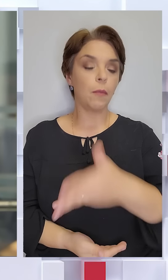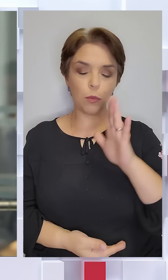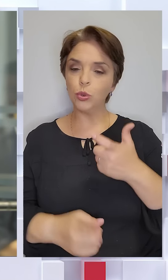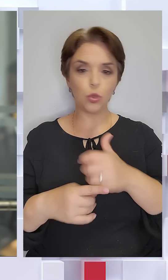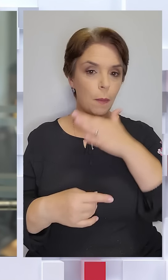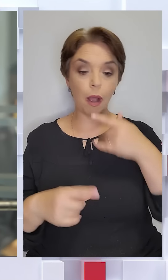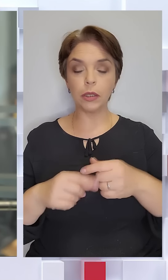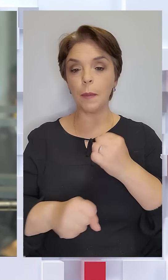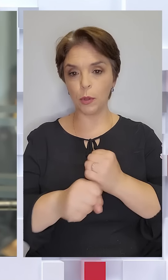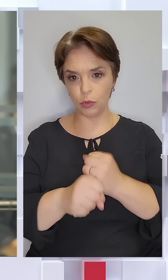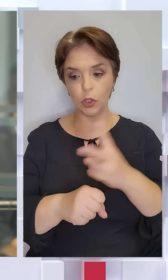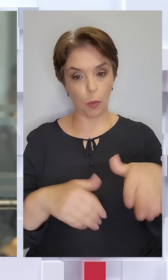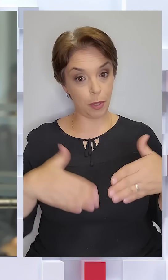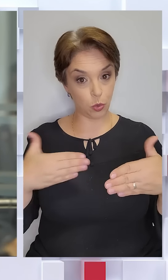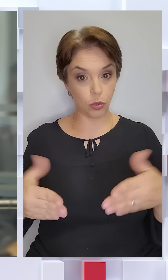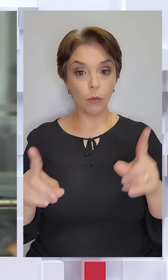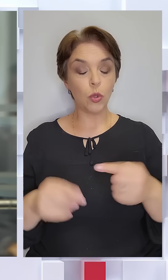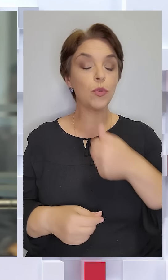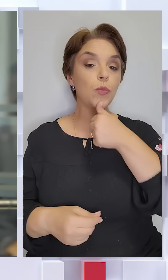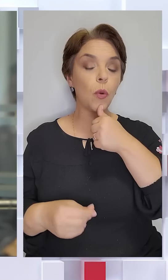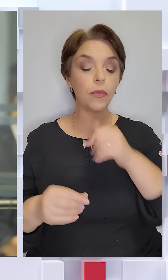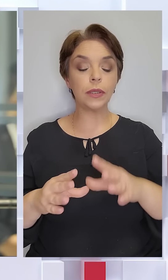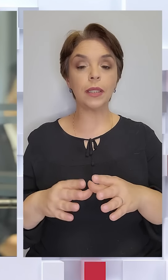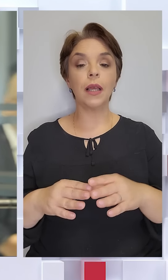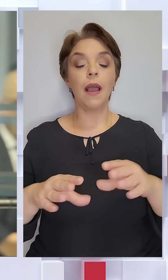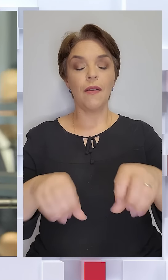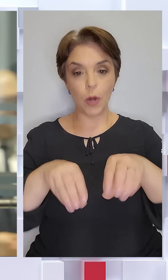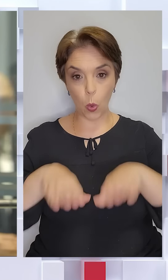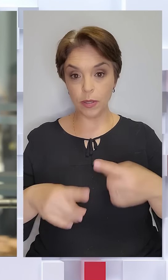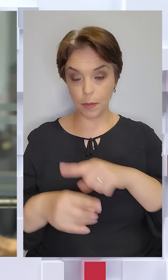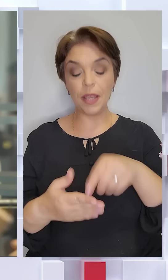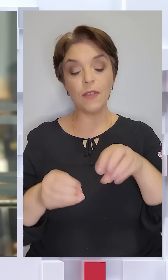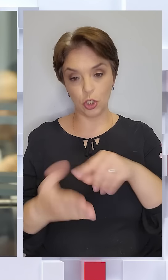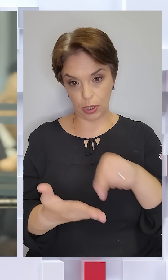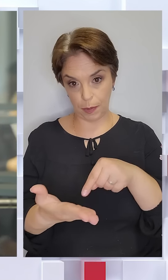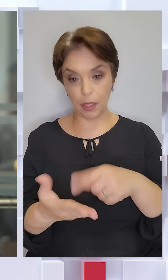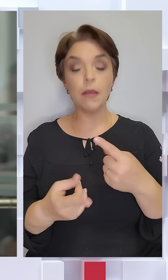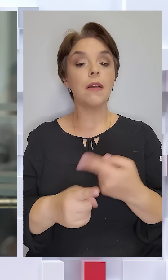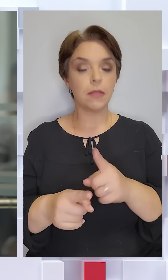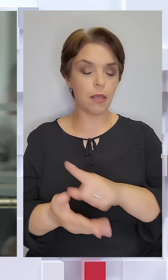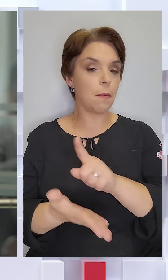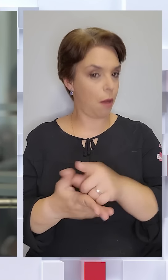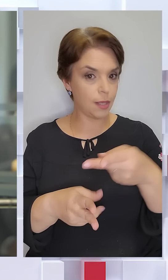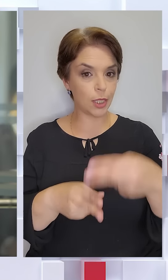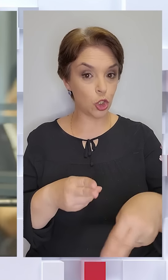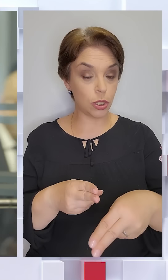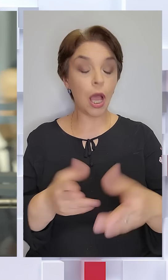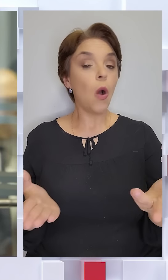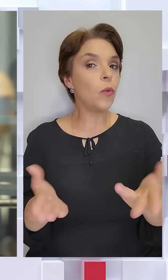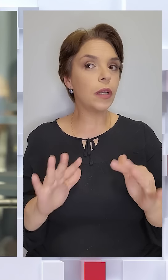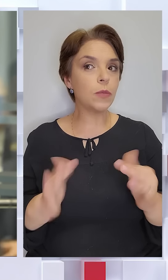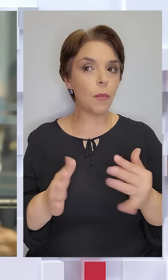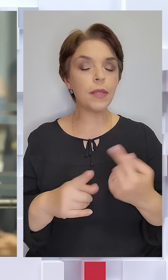будемо дуже багато працювати з обома сторонами, щоб спробувати врегулювати це питання та вирішити його. Це має закінчитися. У